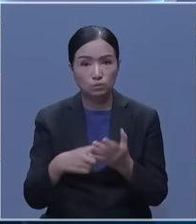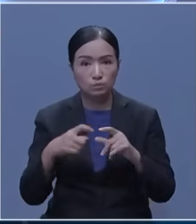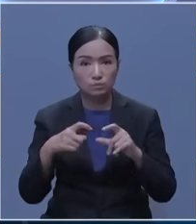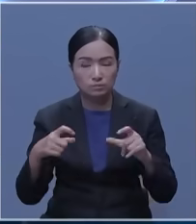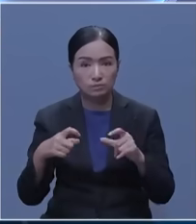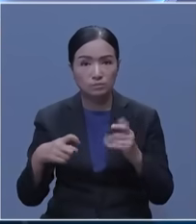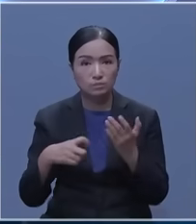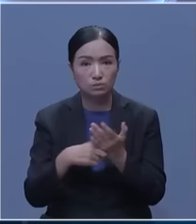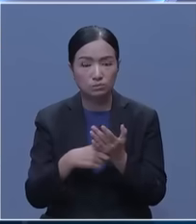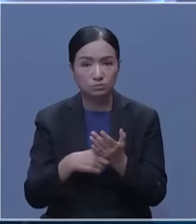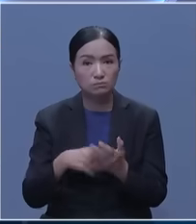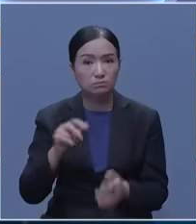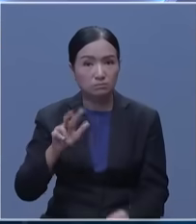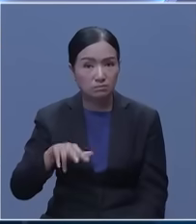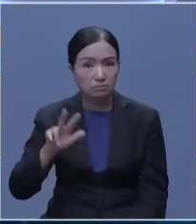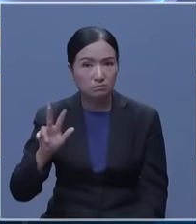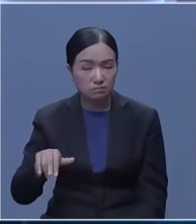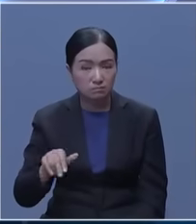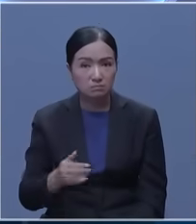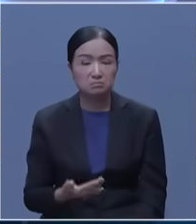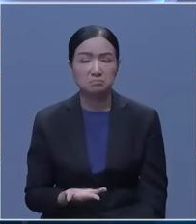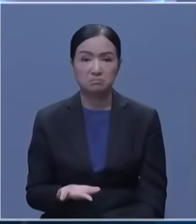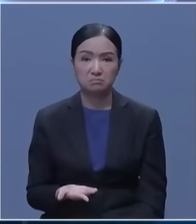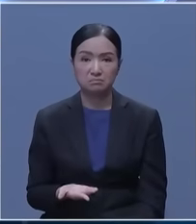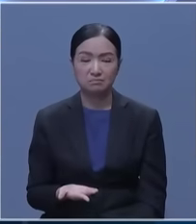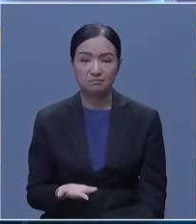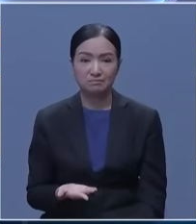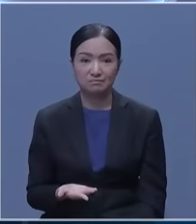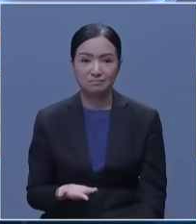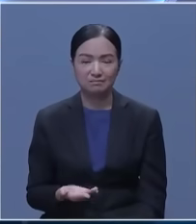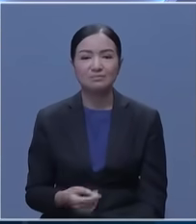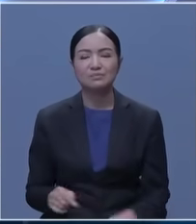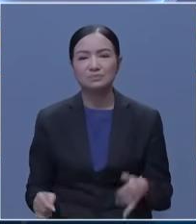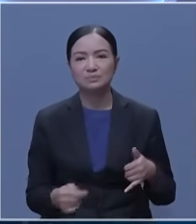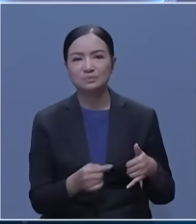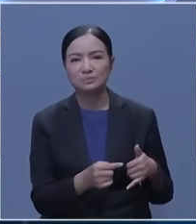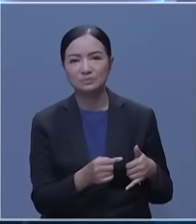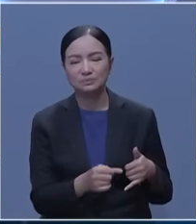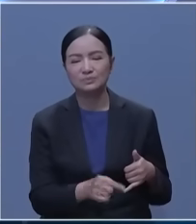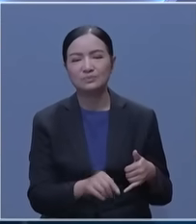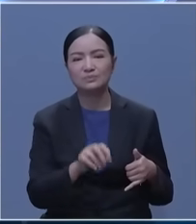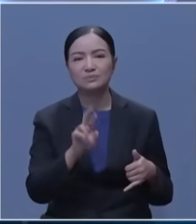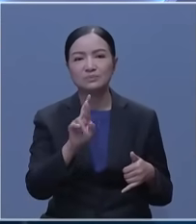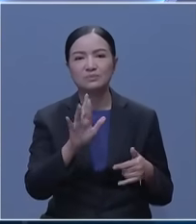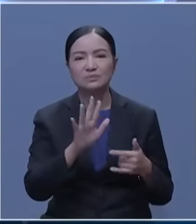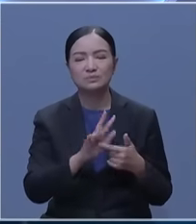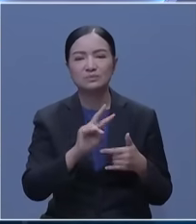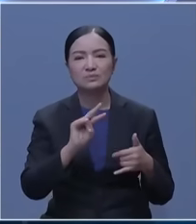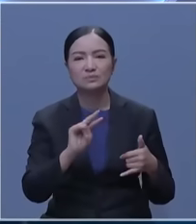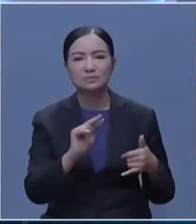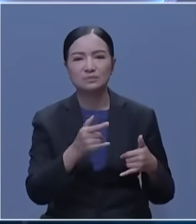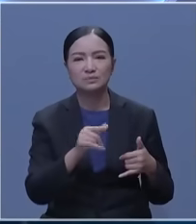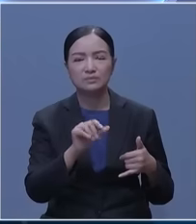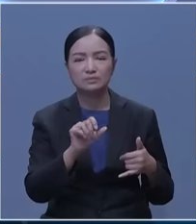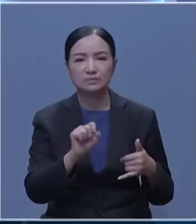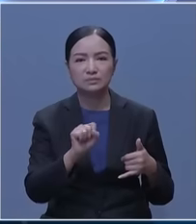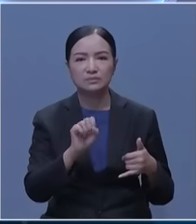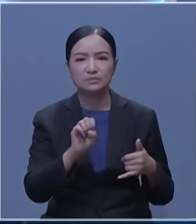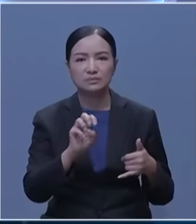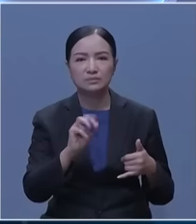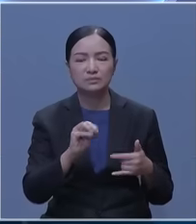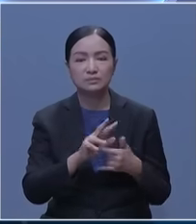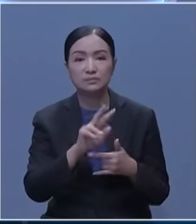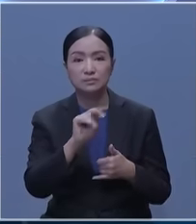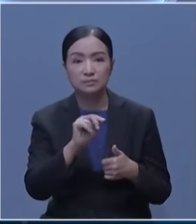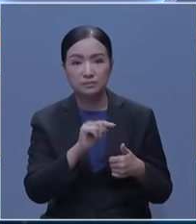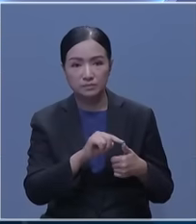ล่าใช่ไหมฮะหลังจากนั้นโอ้โหมีคุณรังสิมันต์โรมม ี ความเคลื่อนไหวแล้วเพราะคุณรังสิมันต์เนี่ยมีการเดินหน้าตรวจสอบเรื่องของตั๋วช้างมาต